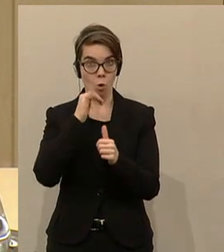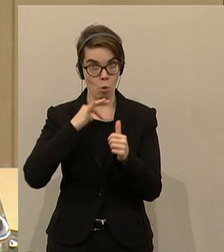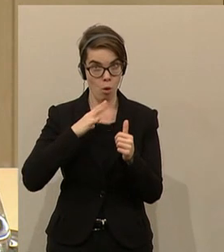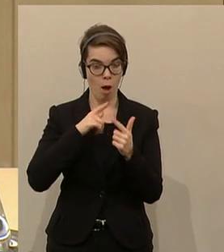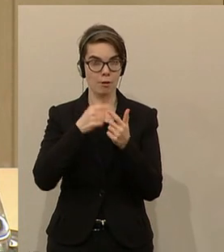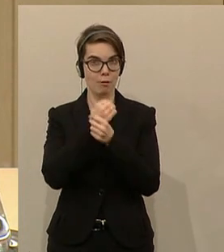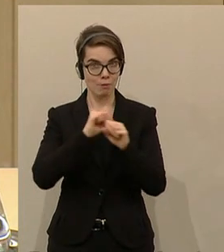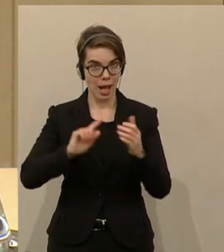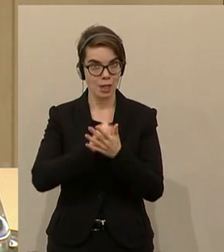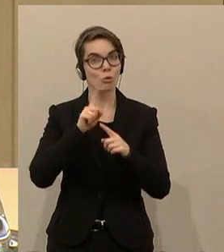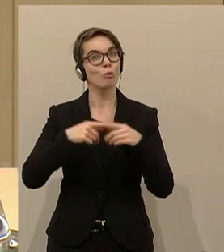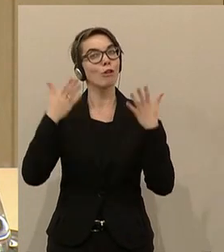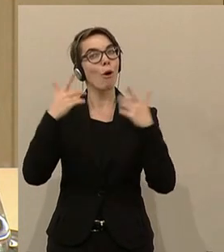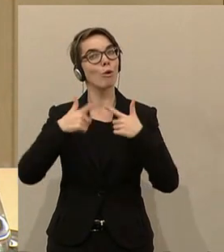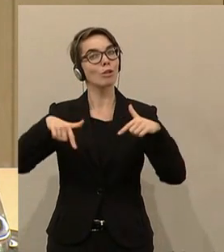zu positionieren.